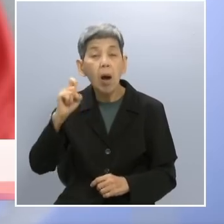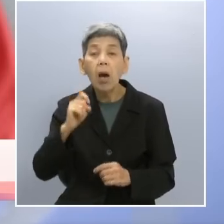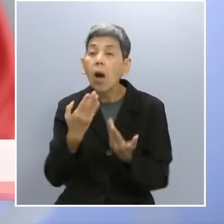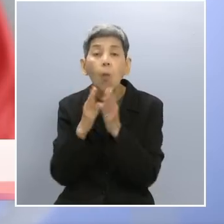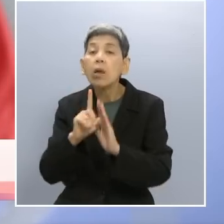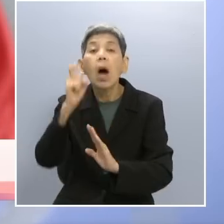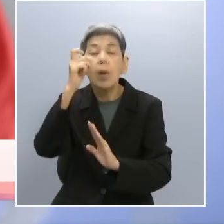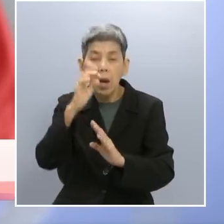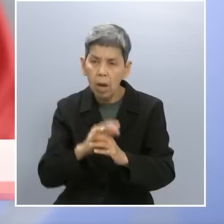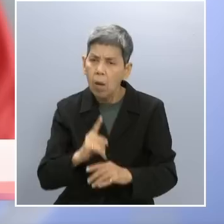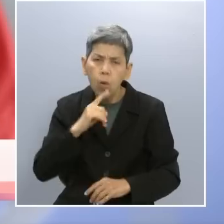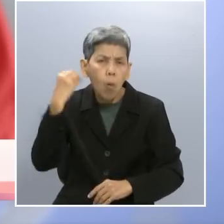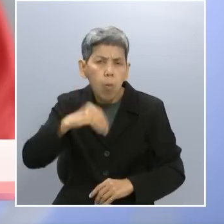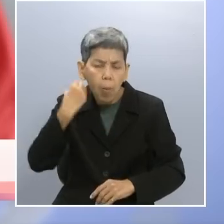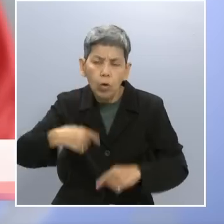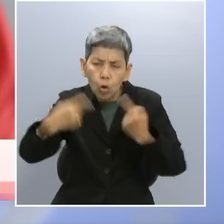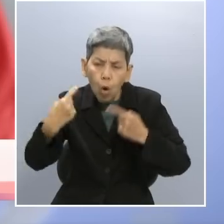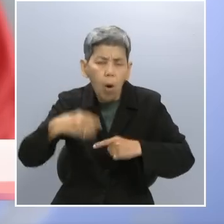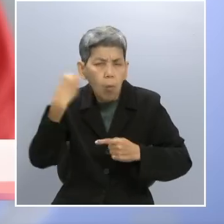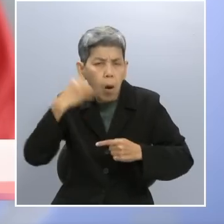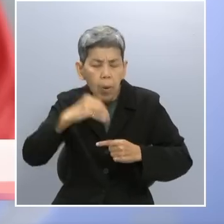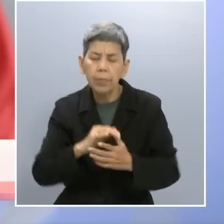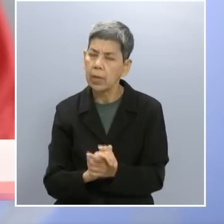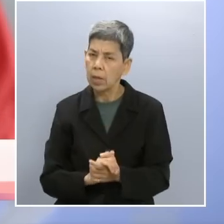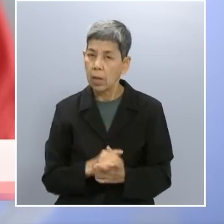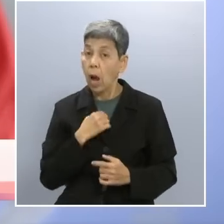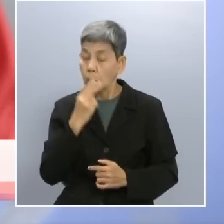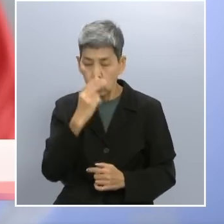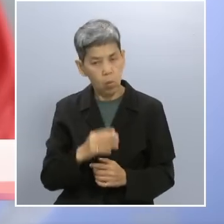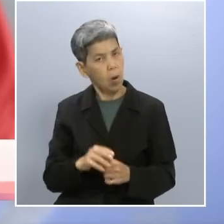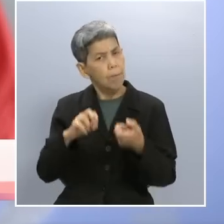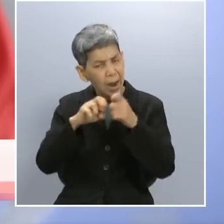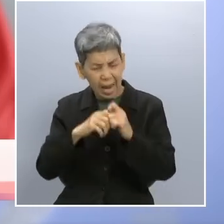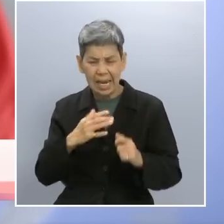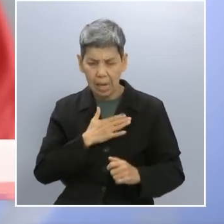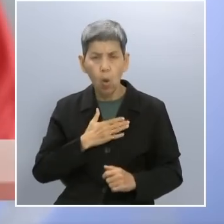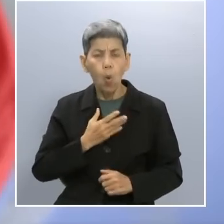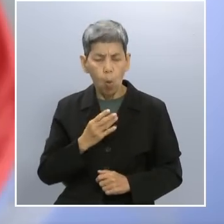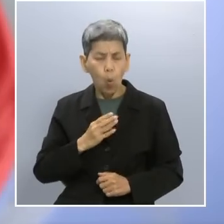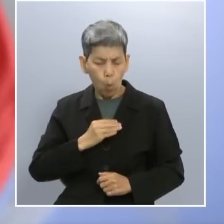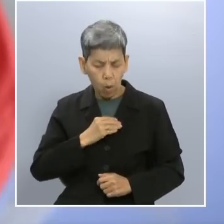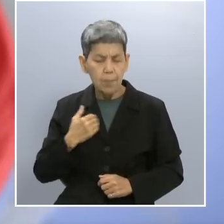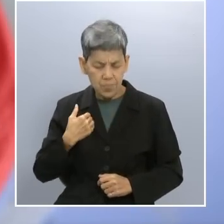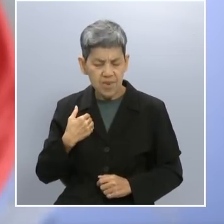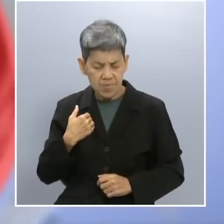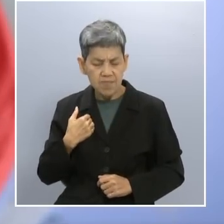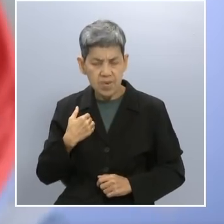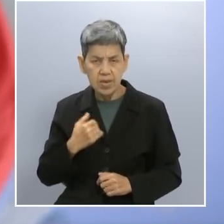พูดมาตลอดเวลาทะเลาะกันแต่ทีนี้เรื่องมันใหญ่ขนาดเนี้ยไอ้เราก็กลัวอยู่นะคะเนี่ย